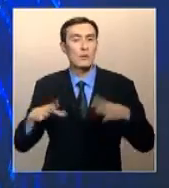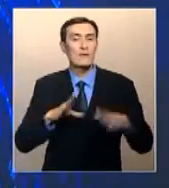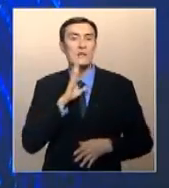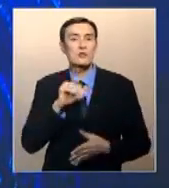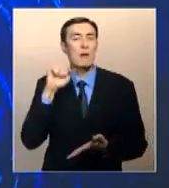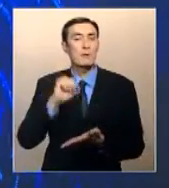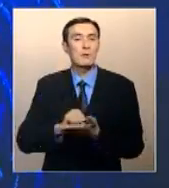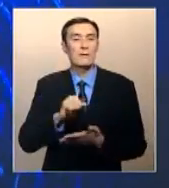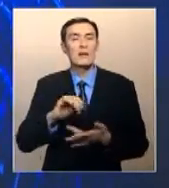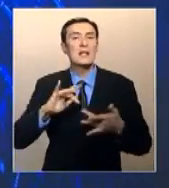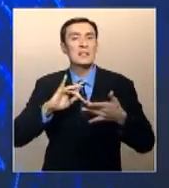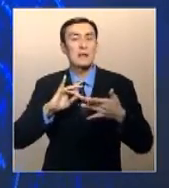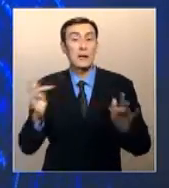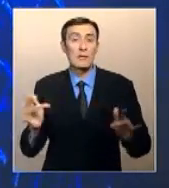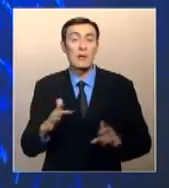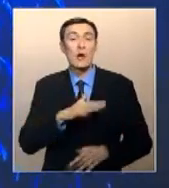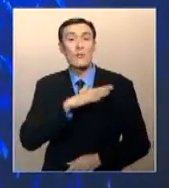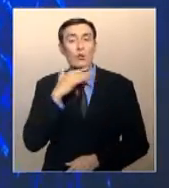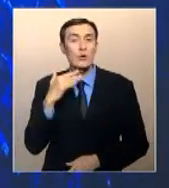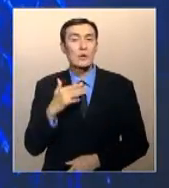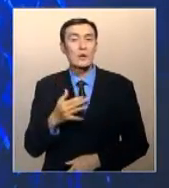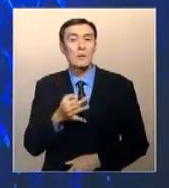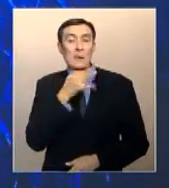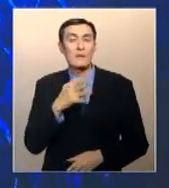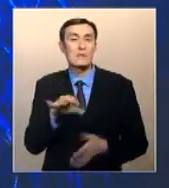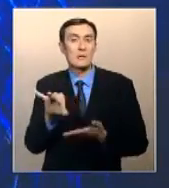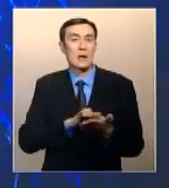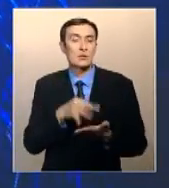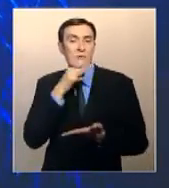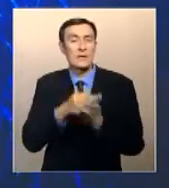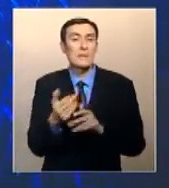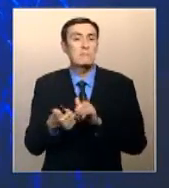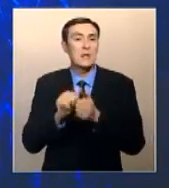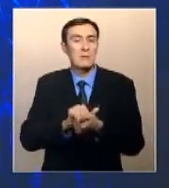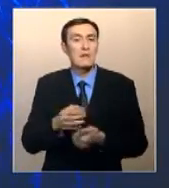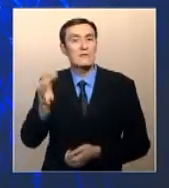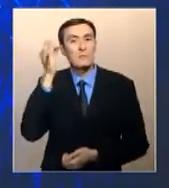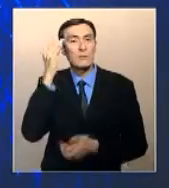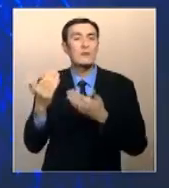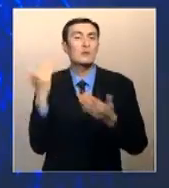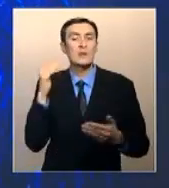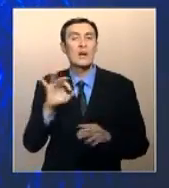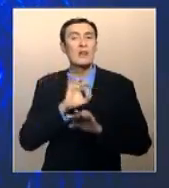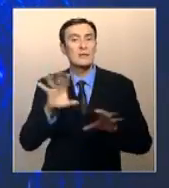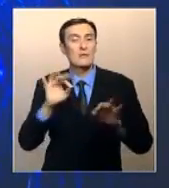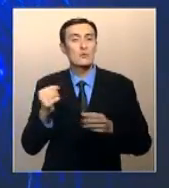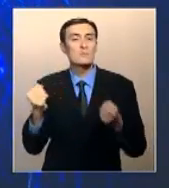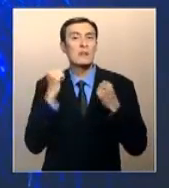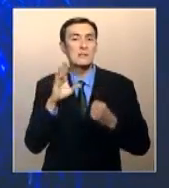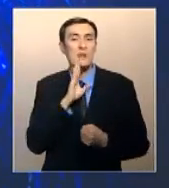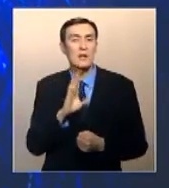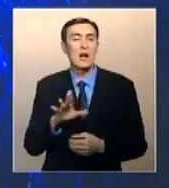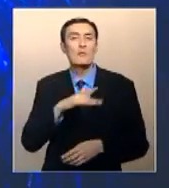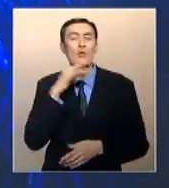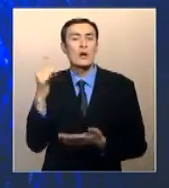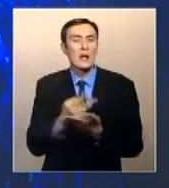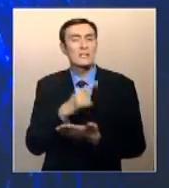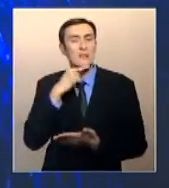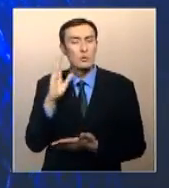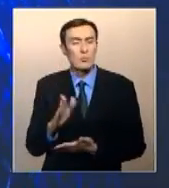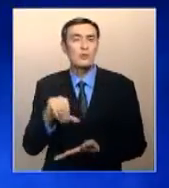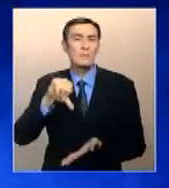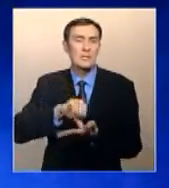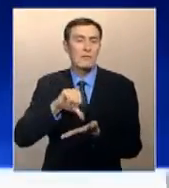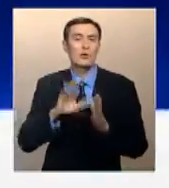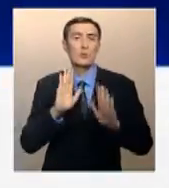девушка публиковала в социальной сети. Многие поклонники тут же отреагировали на перемены, вспомнив предыдущее интервью. В них спортсменка неоднократно повторяла, что